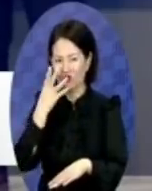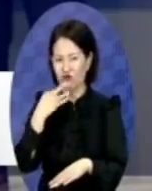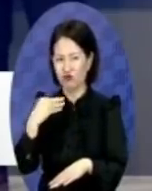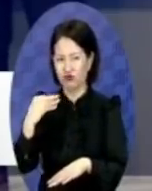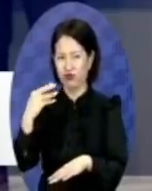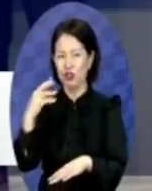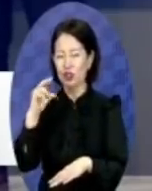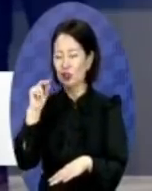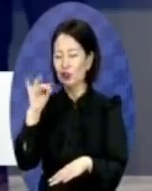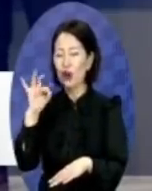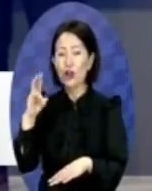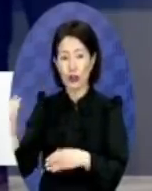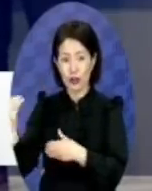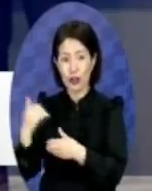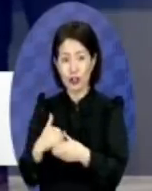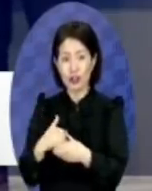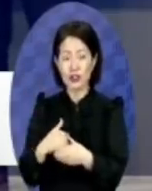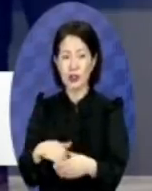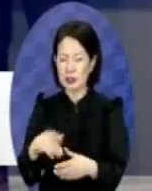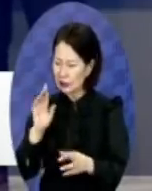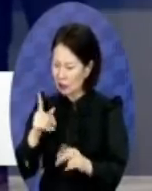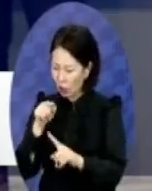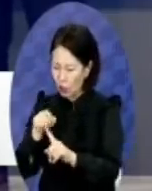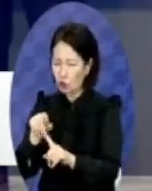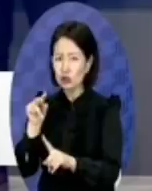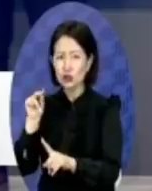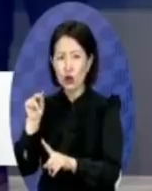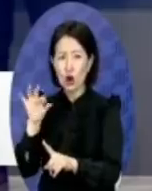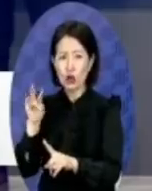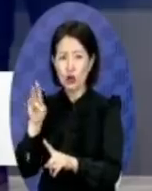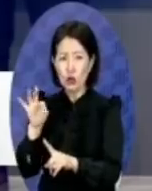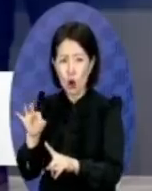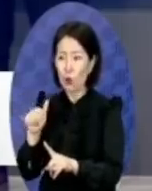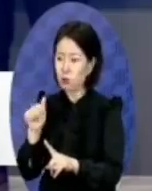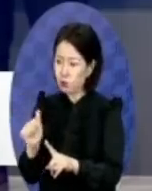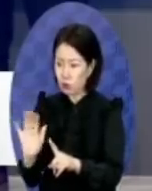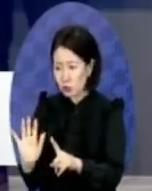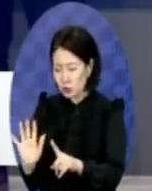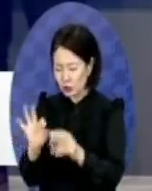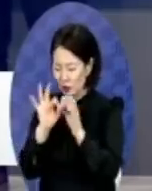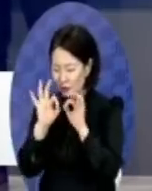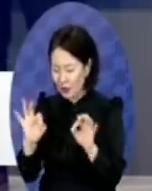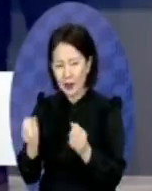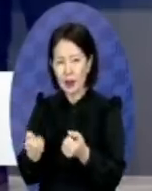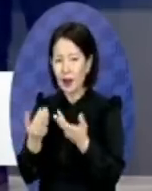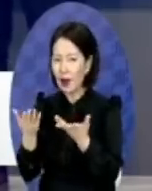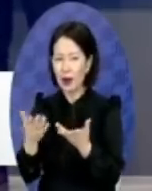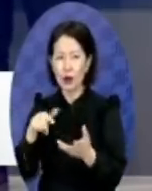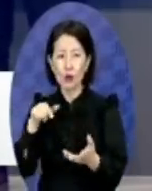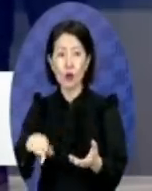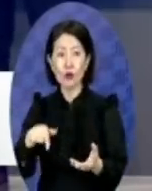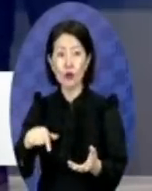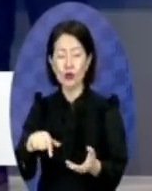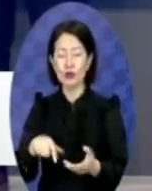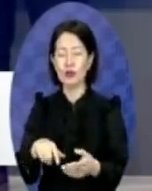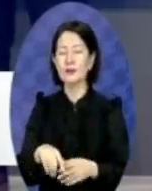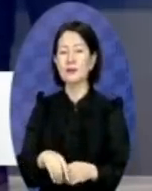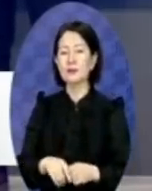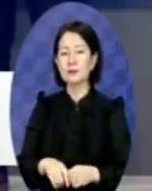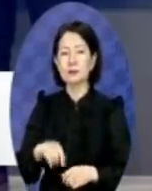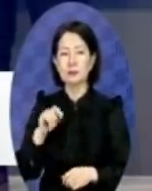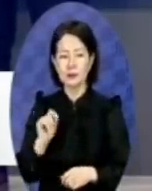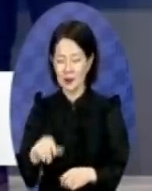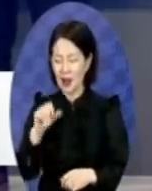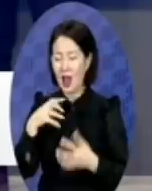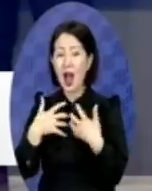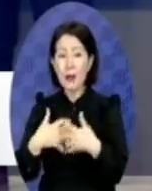цахим ертөнцөд тархсан. За энэ бол яг үнэхээр шон байсан уу үгүй юу гэдгийг бас яг одоогор бол нарийн бас тогтоогоогүй. Яг өнөөдөр бол бид нэр одоо яг тухайн тэр